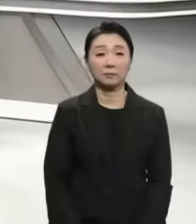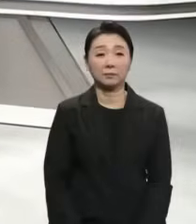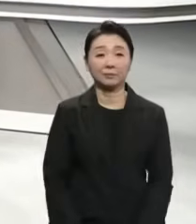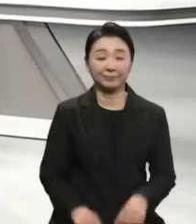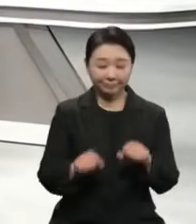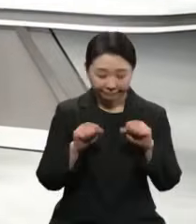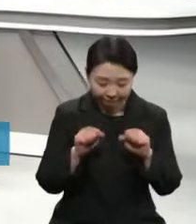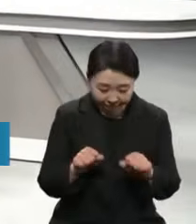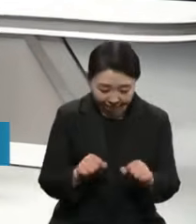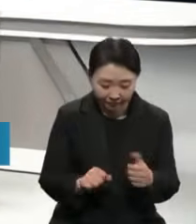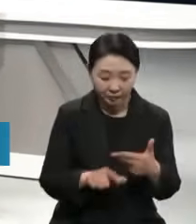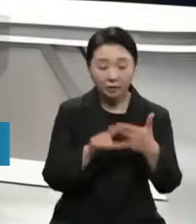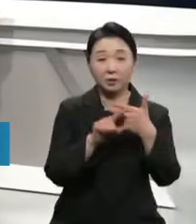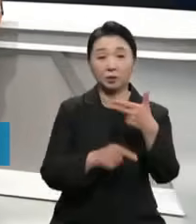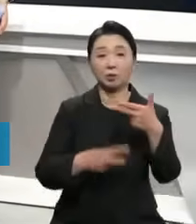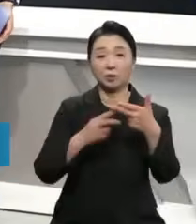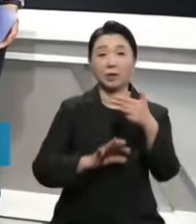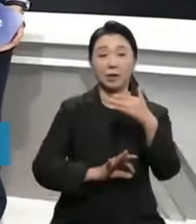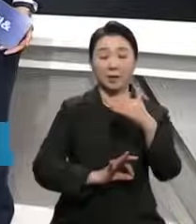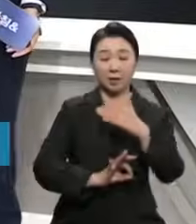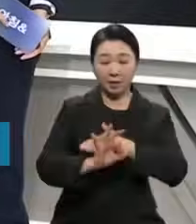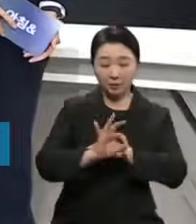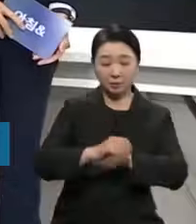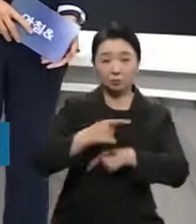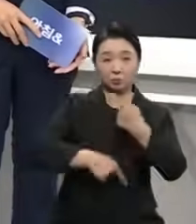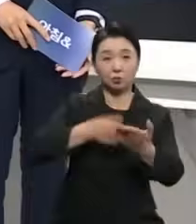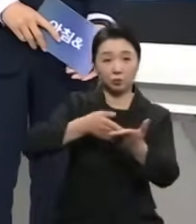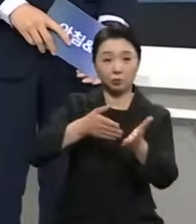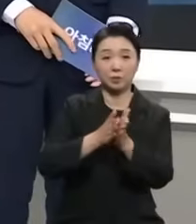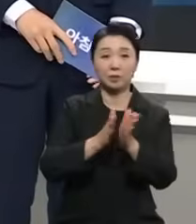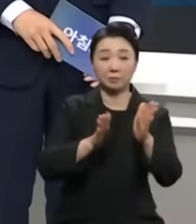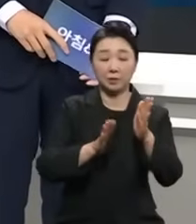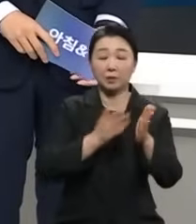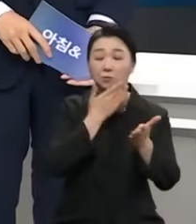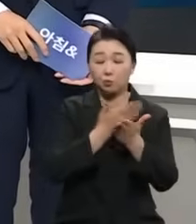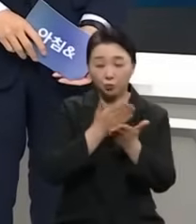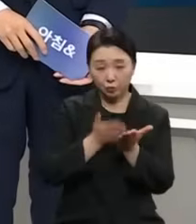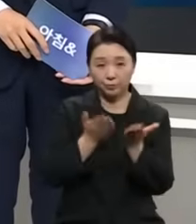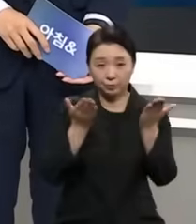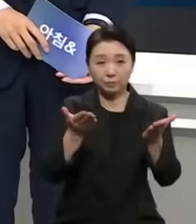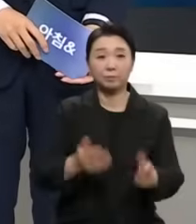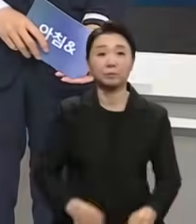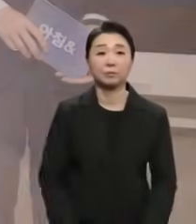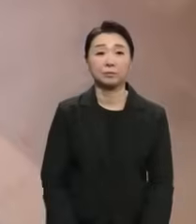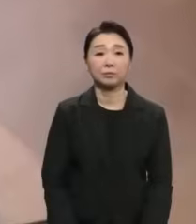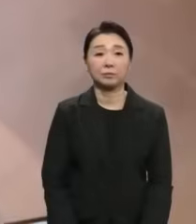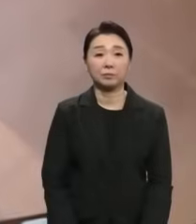시청자 여러분 안녕하십니까. 7월 2일 JTBC 아침엔을 시작합니다. 먼저 오늘 아침 주요 뉴스입니다.